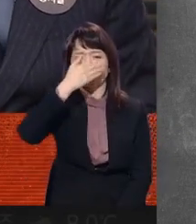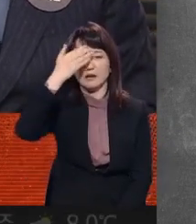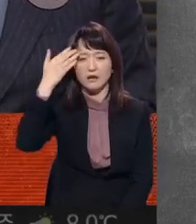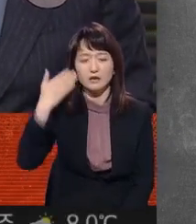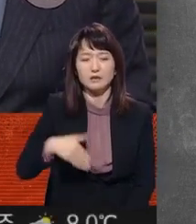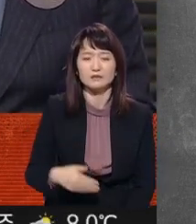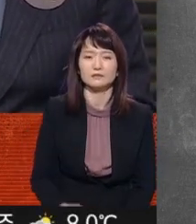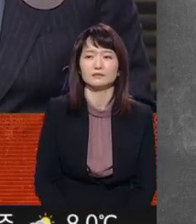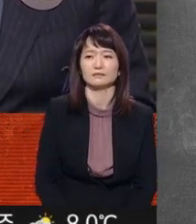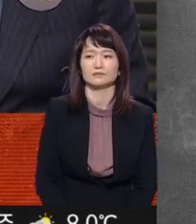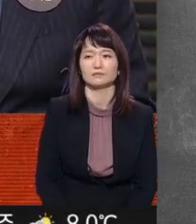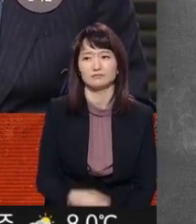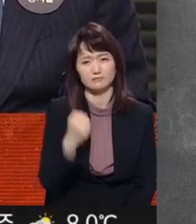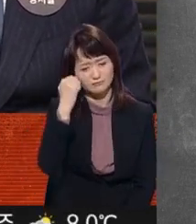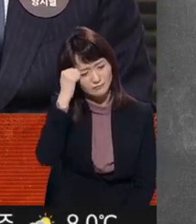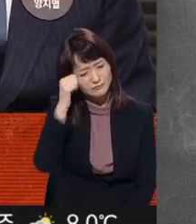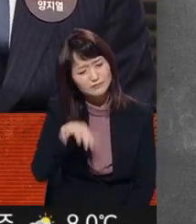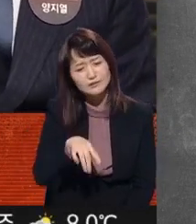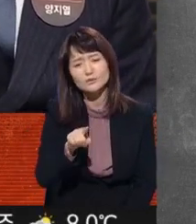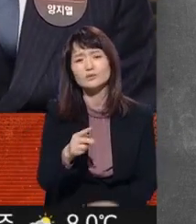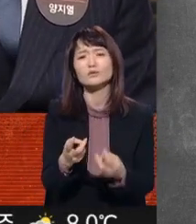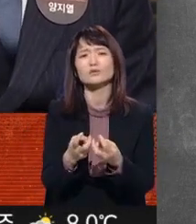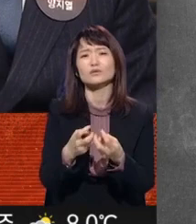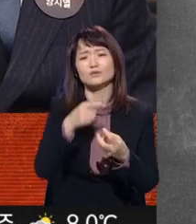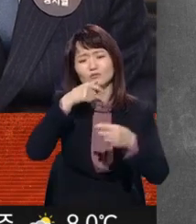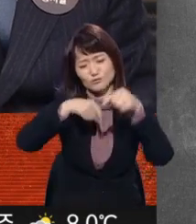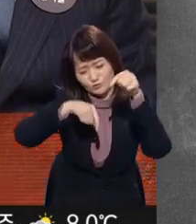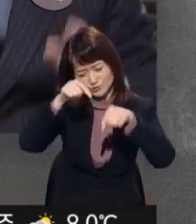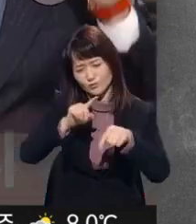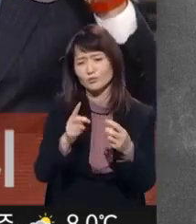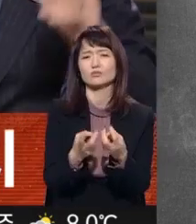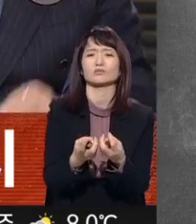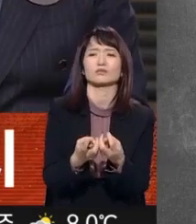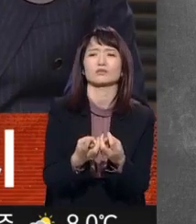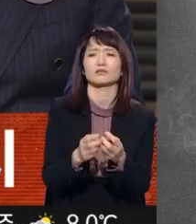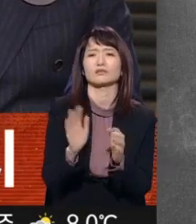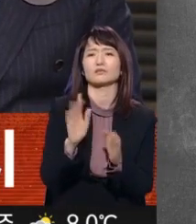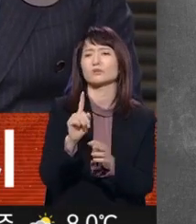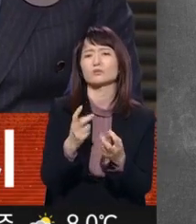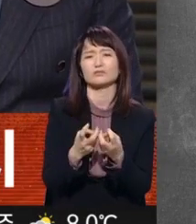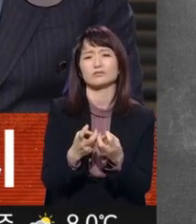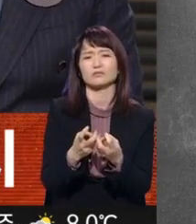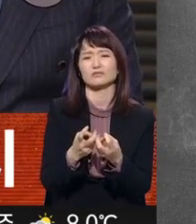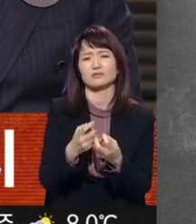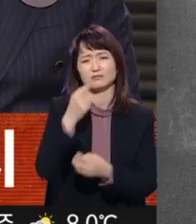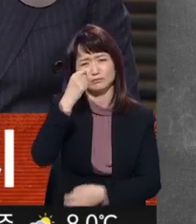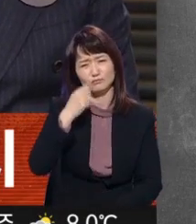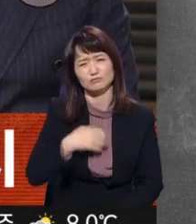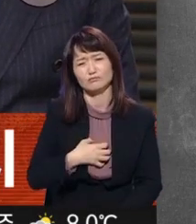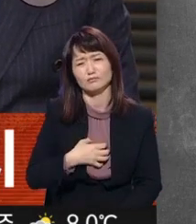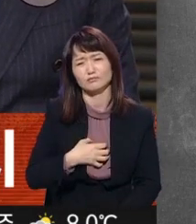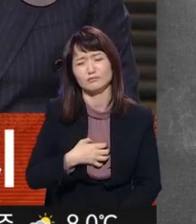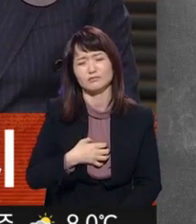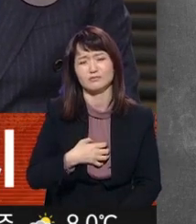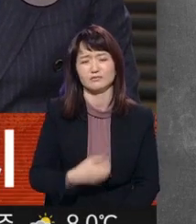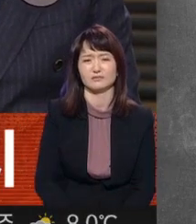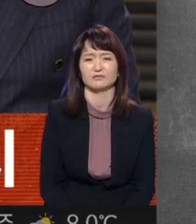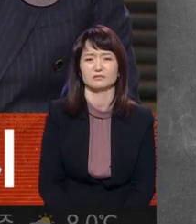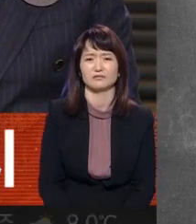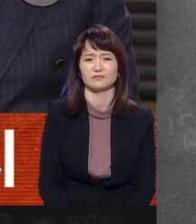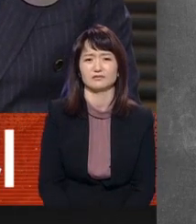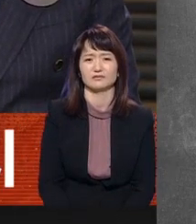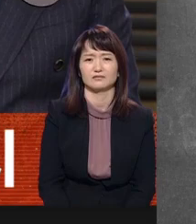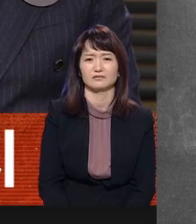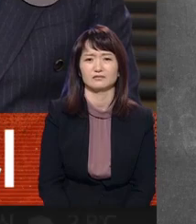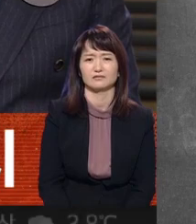천만다행인데 기숙사에서 저래 버리면 어떡합니까? 그 새벽에 학생들 어떻게 했을까? 저는 정말 딱하네요. 날도 추웠는데. 그러니까요. 아유,